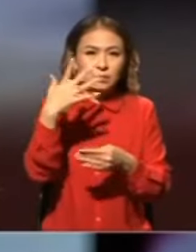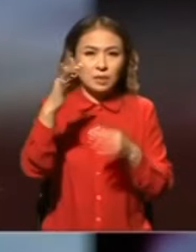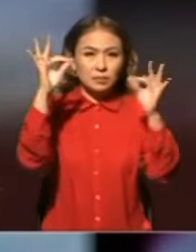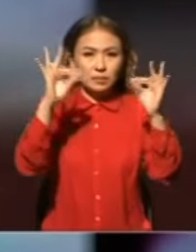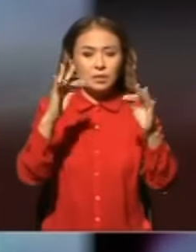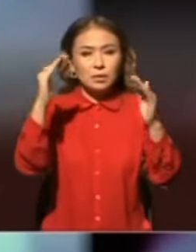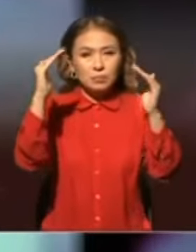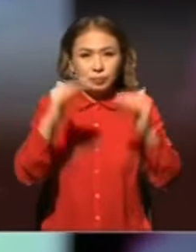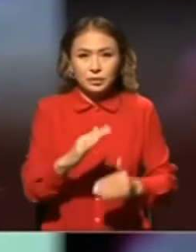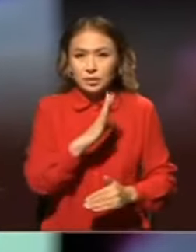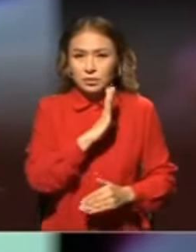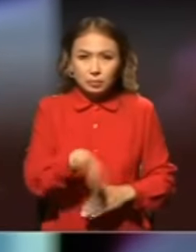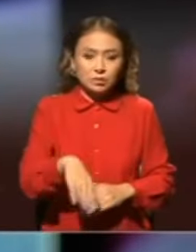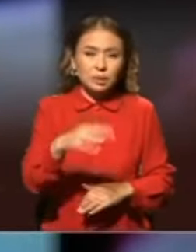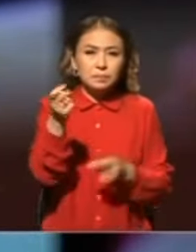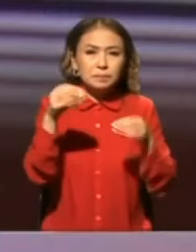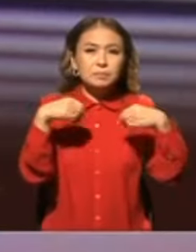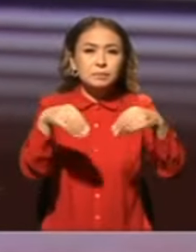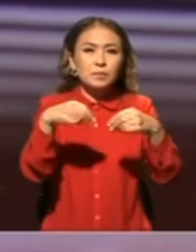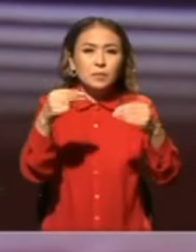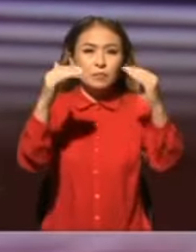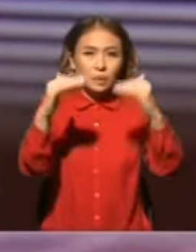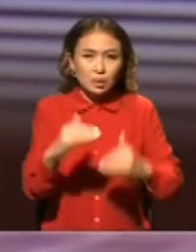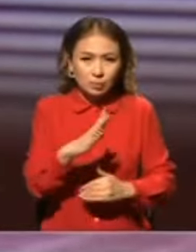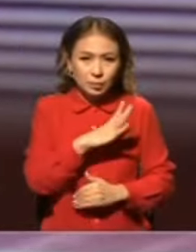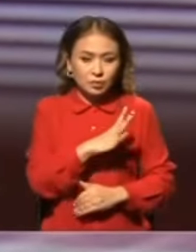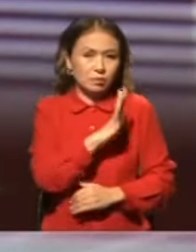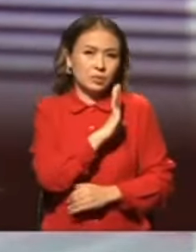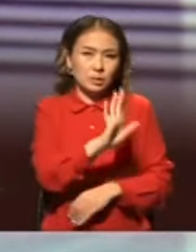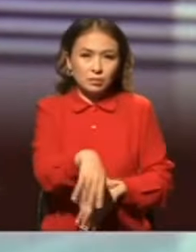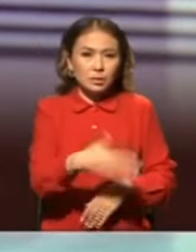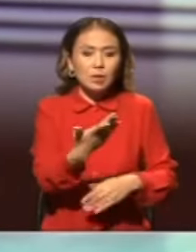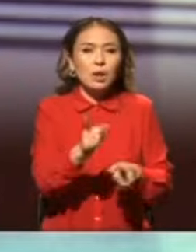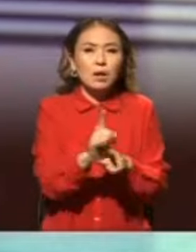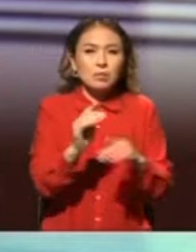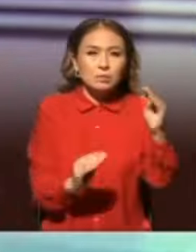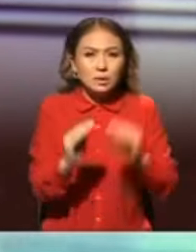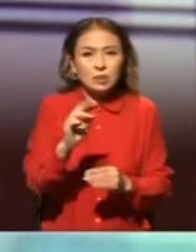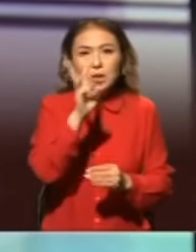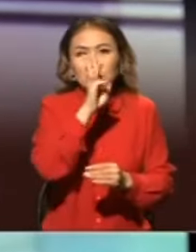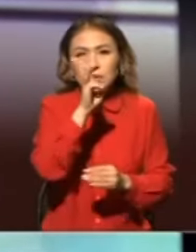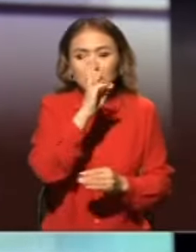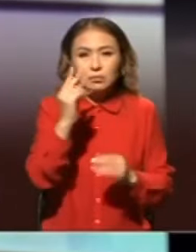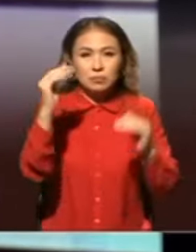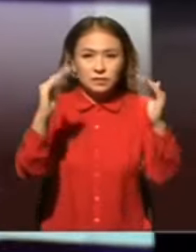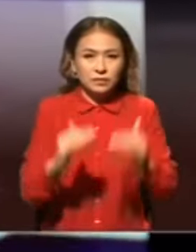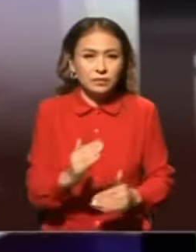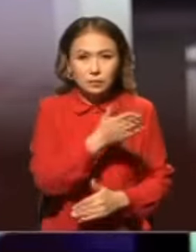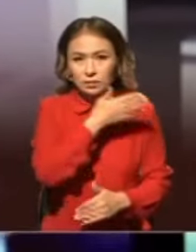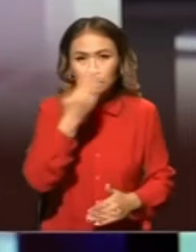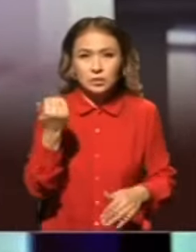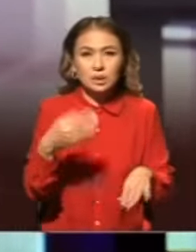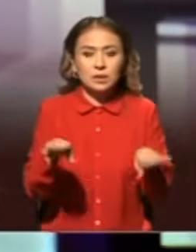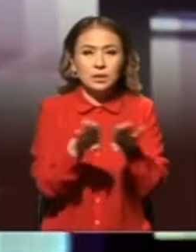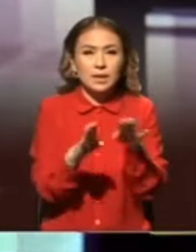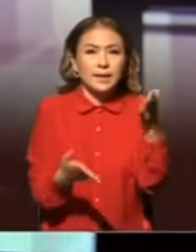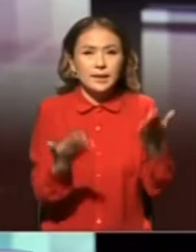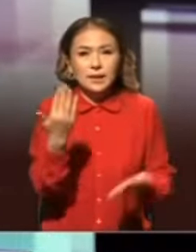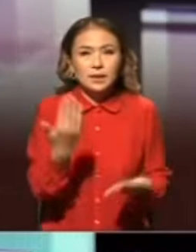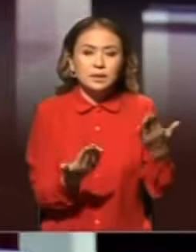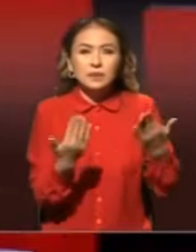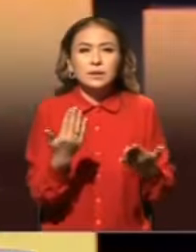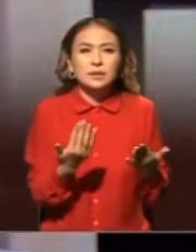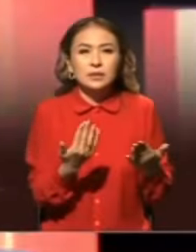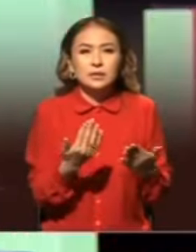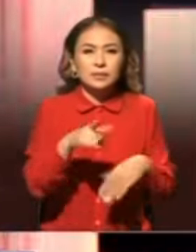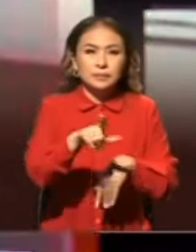биыл? Тұқым арзандады ма? Тыңайтқыш арзандады ма? Жалақы түсті ме 2,5 есе? Түскен жоқ. Егер де баға